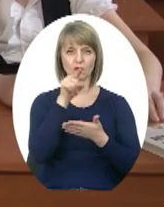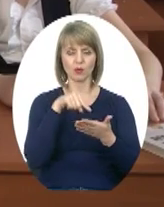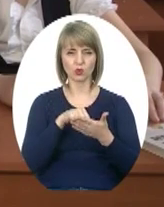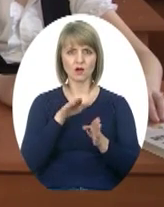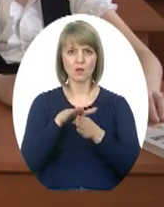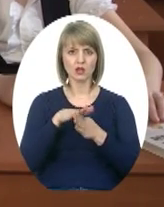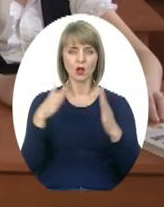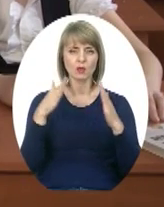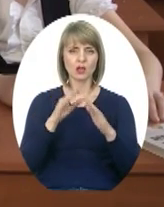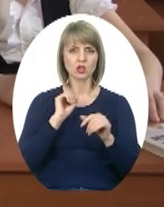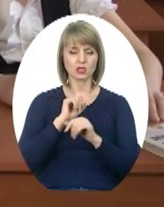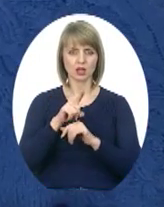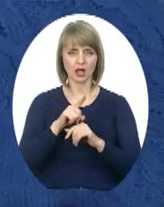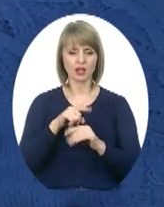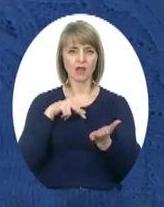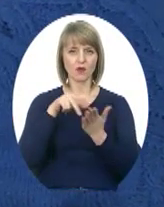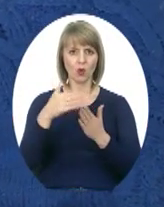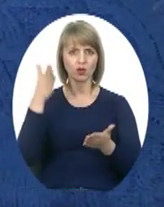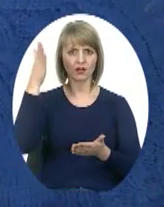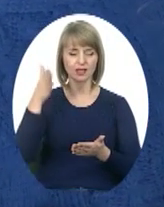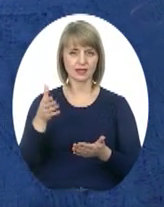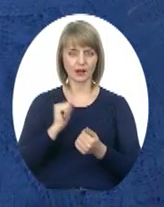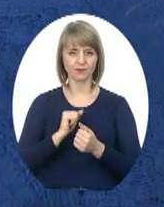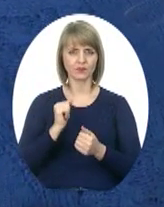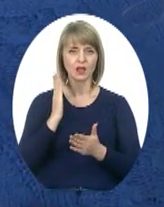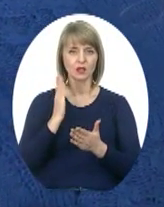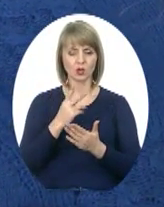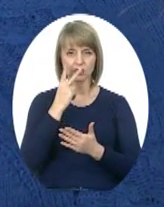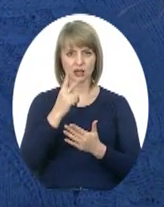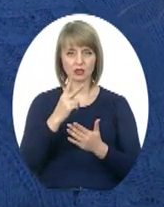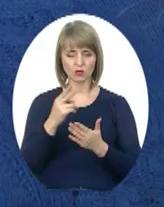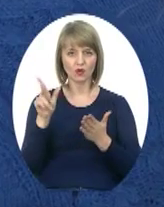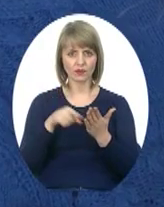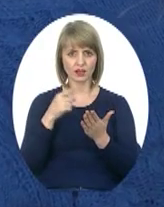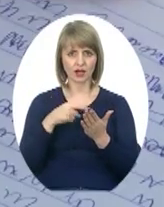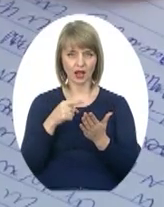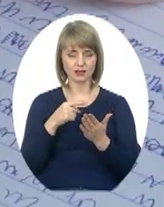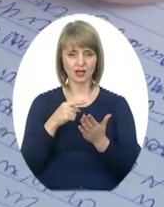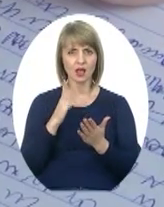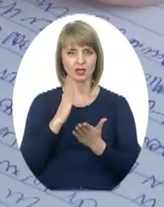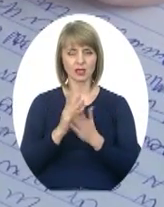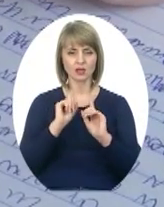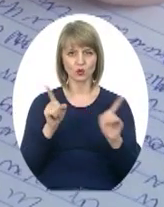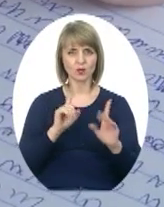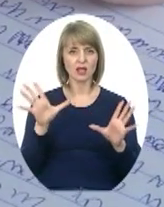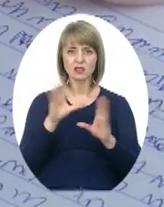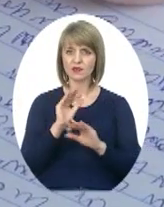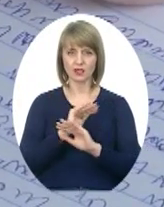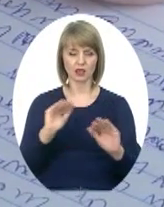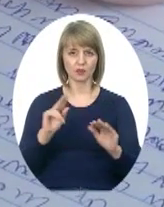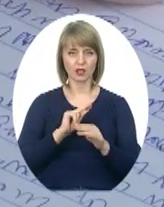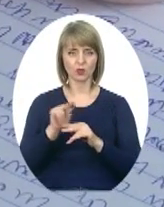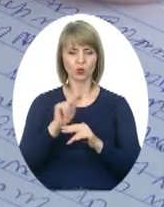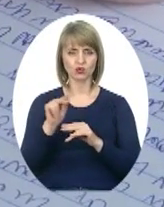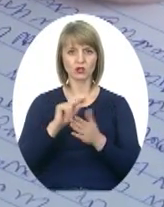вопросы, выполняют домашние задания и выходят к доске. Но если заглянуть в тетради, обнаружится особенность. Не всех ребят